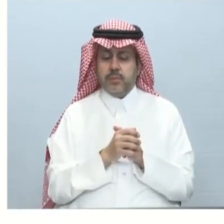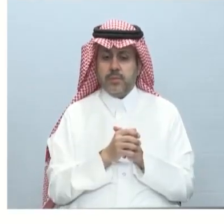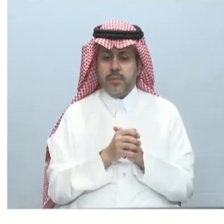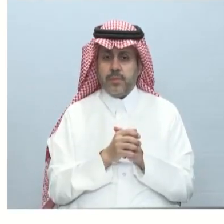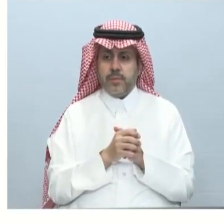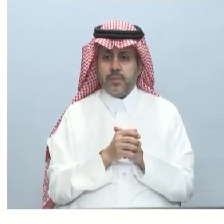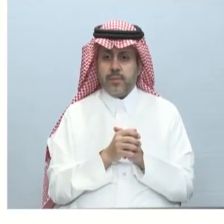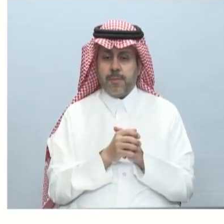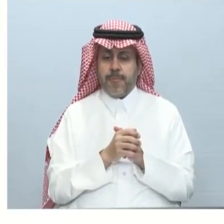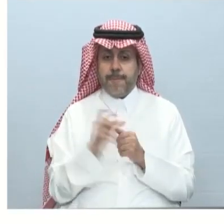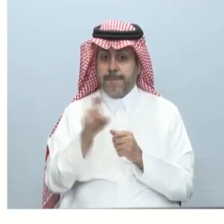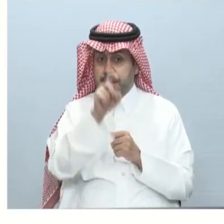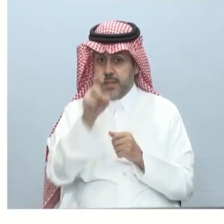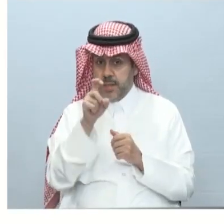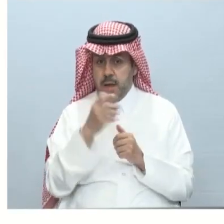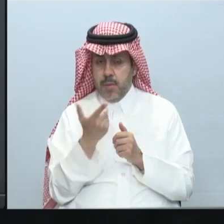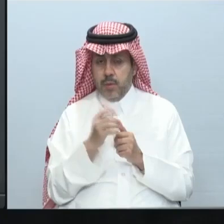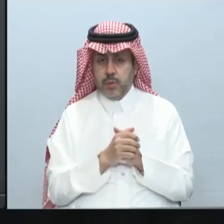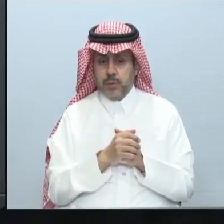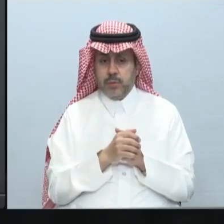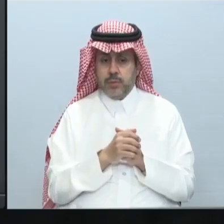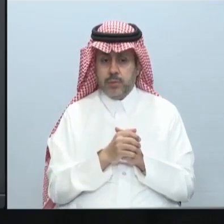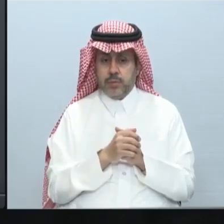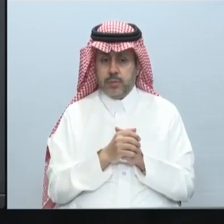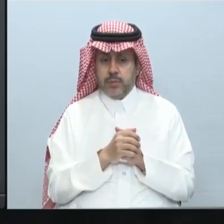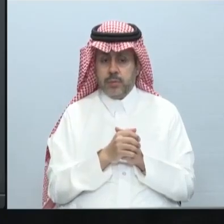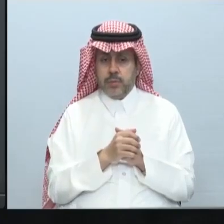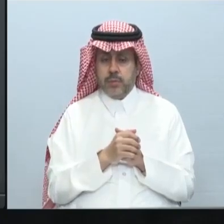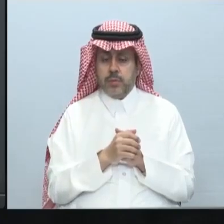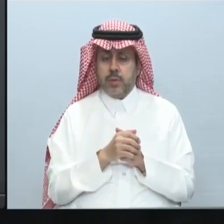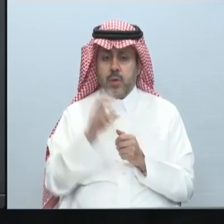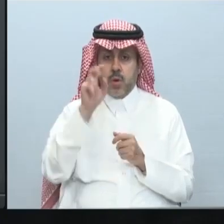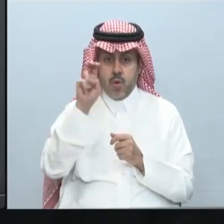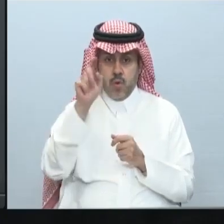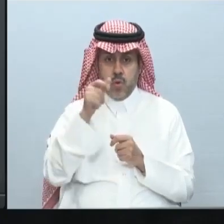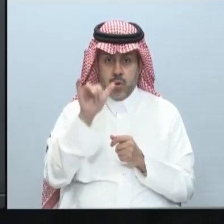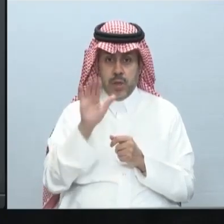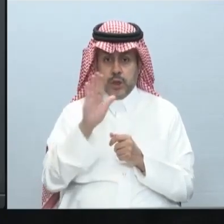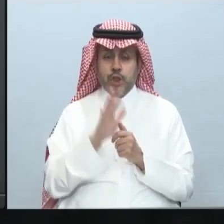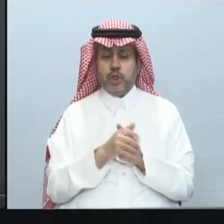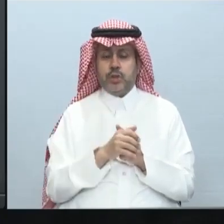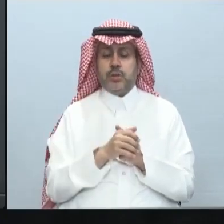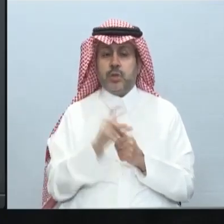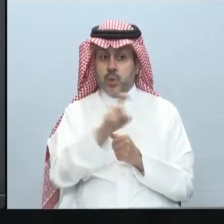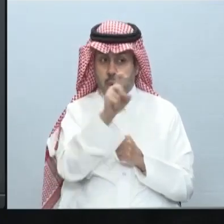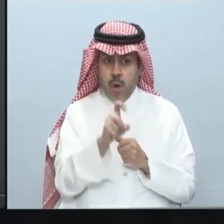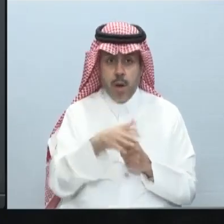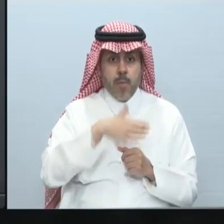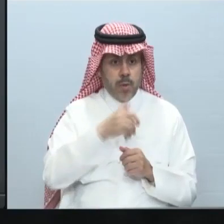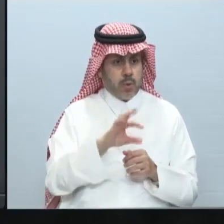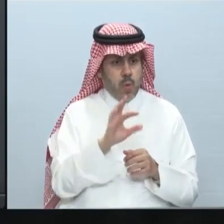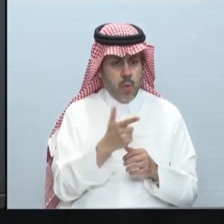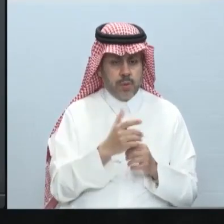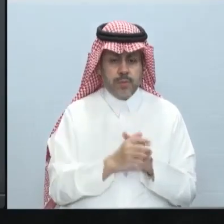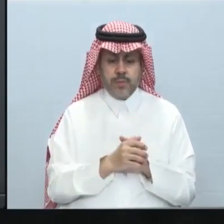عني من السائل قريش يسالون من النبي عليه الصلاه والسلام